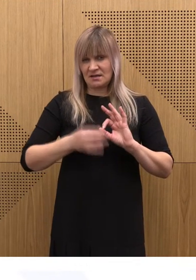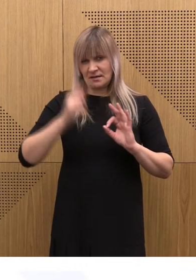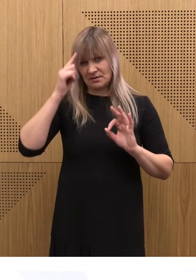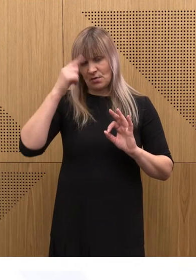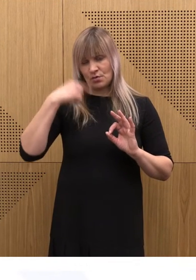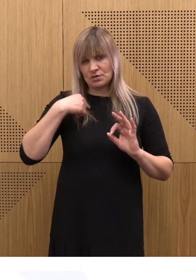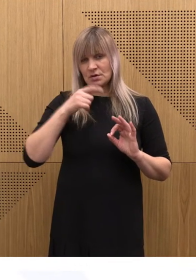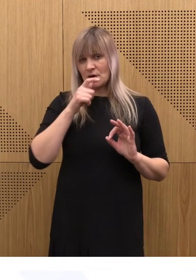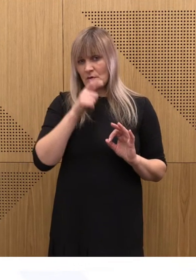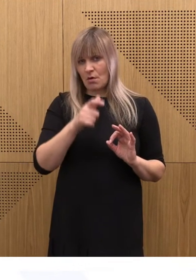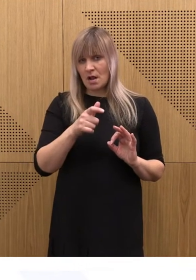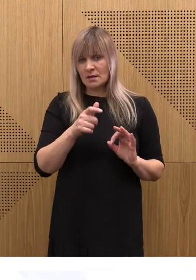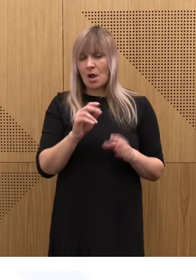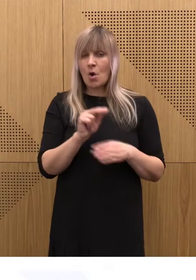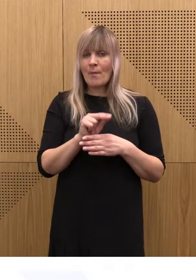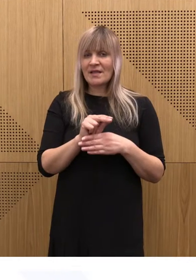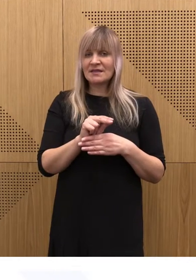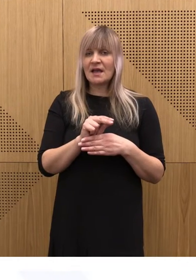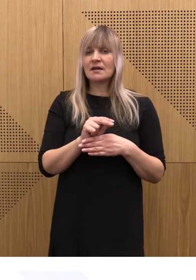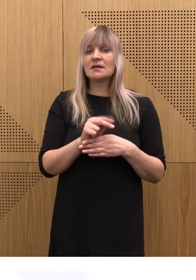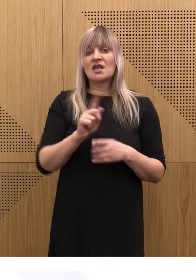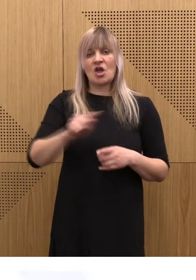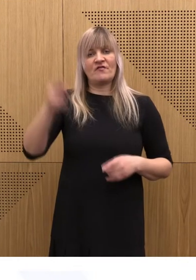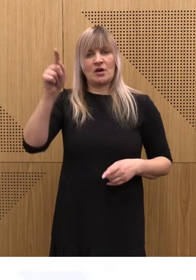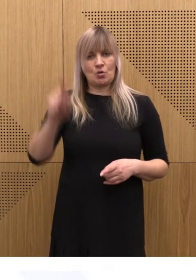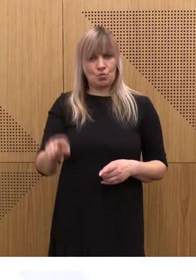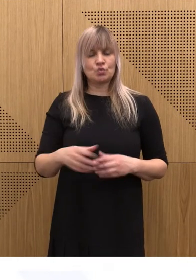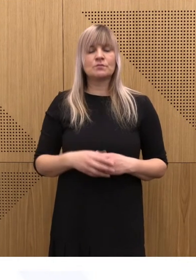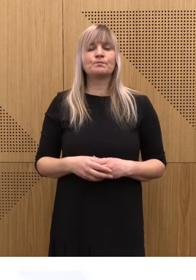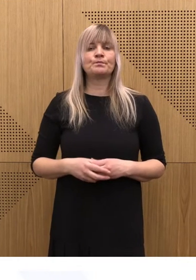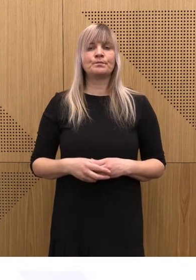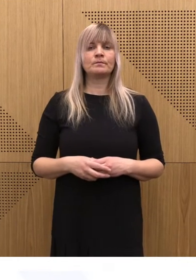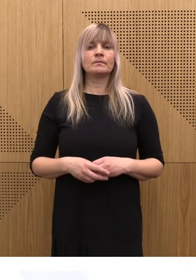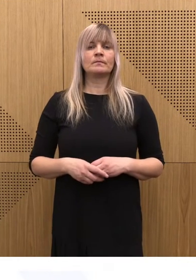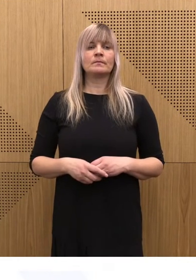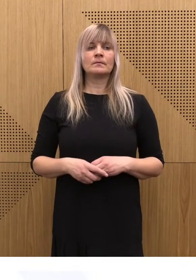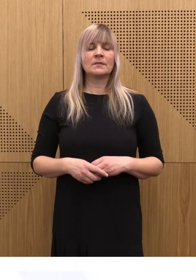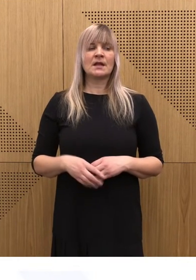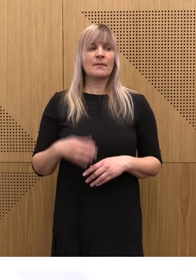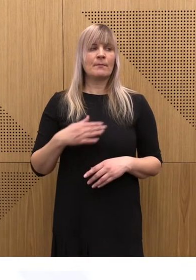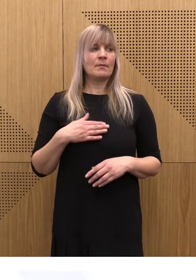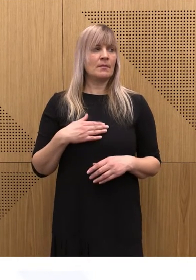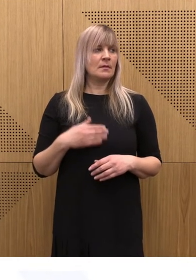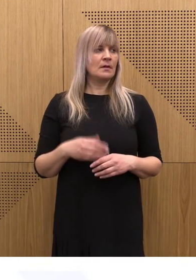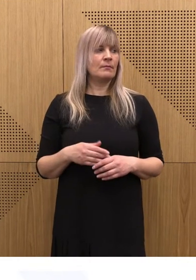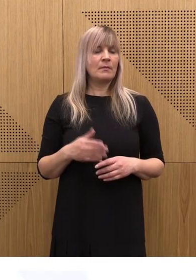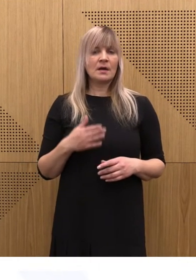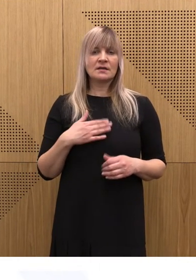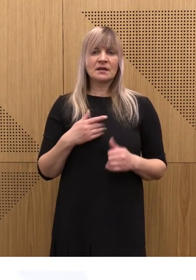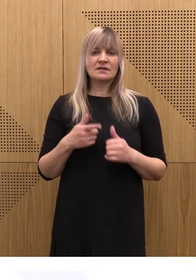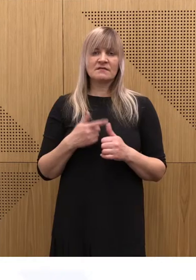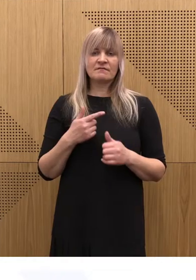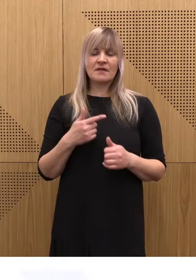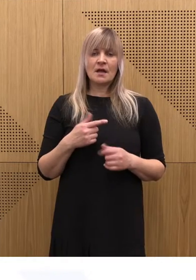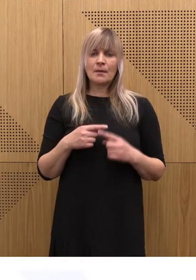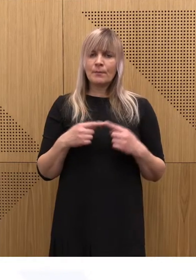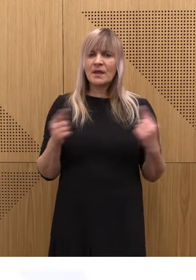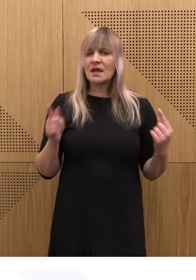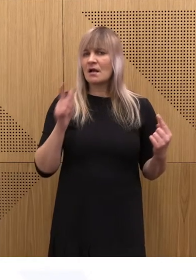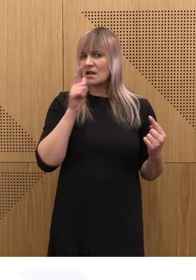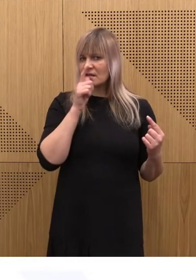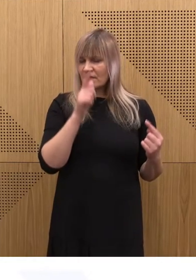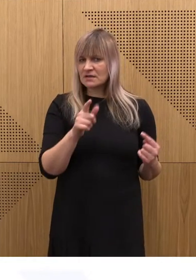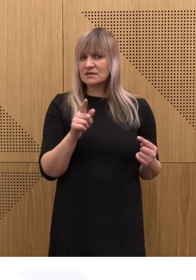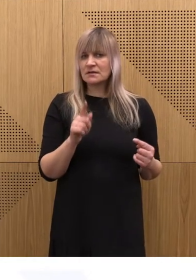oskan seda kindlasti öelda ja kommenteerida jaanuaris. ma tahtsin lihtsalt, et Jaak pikalt vastas,